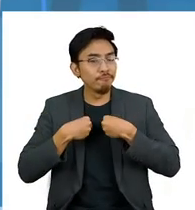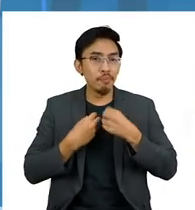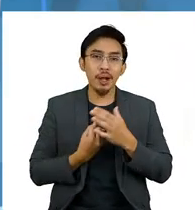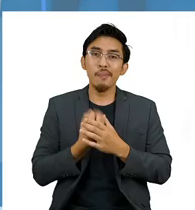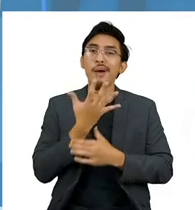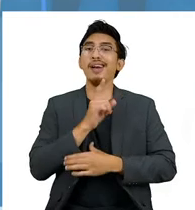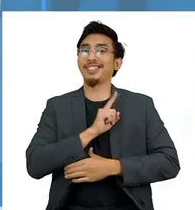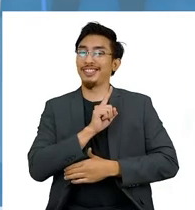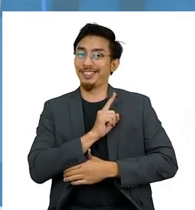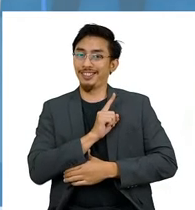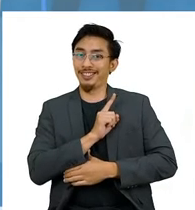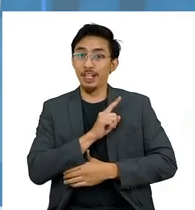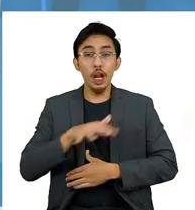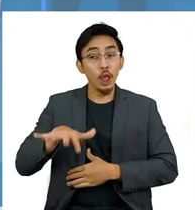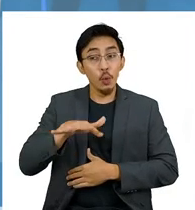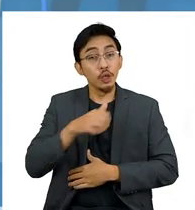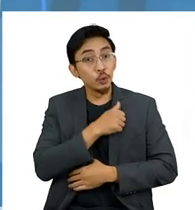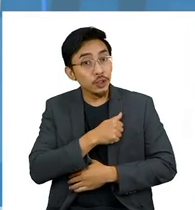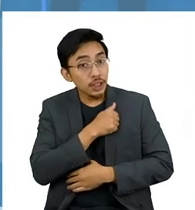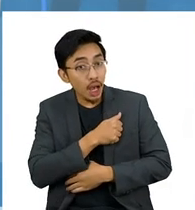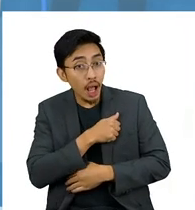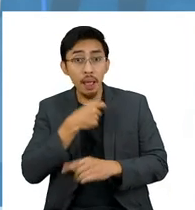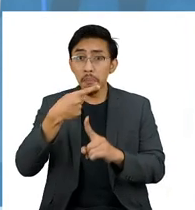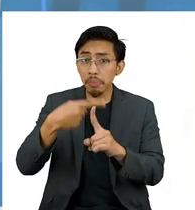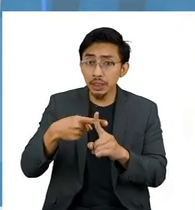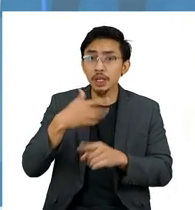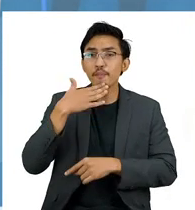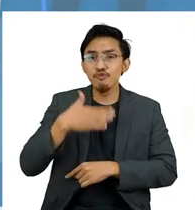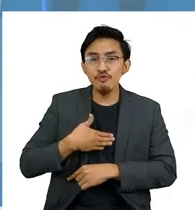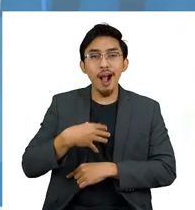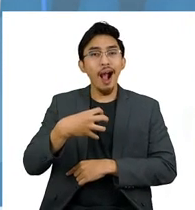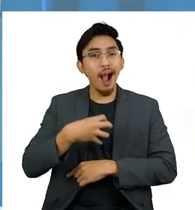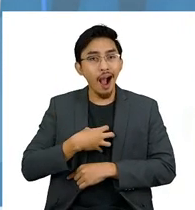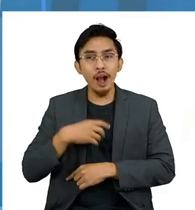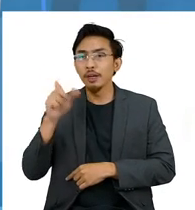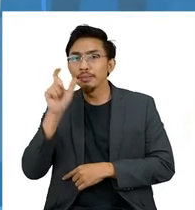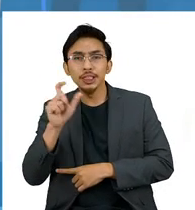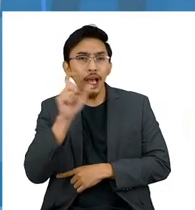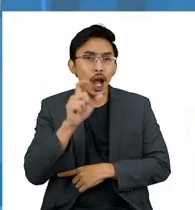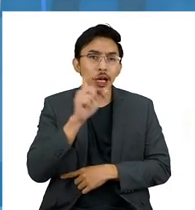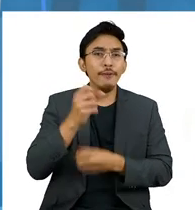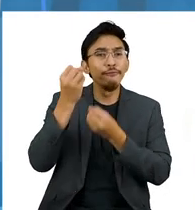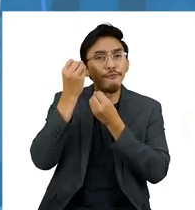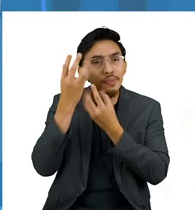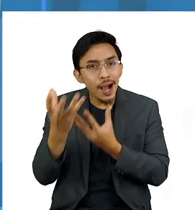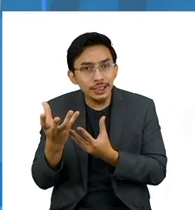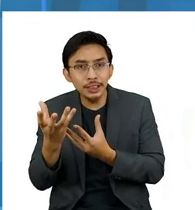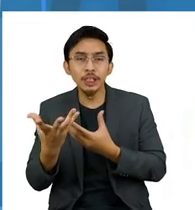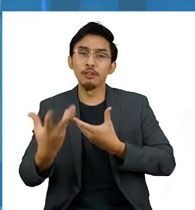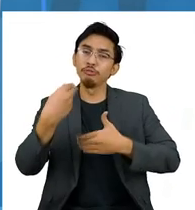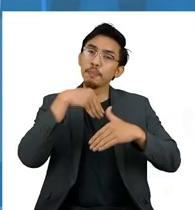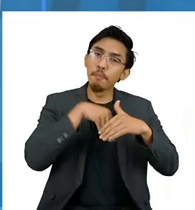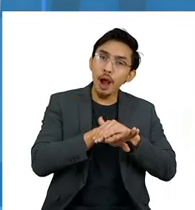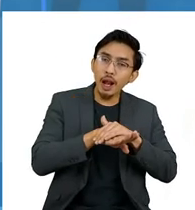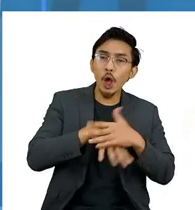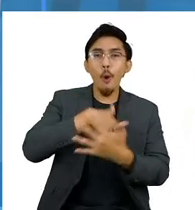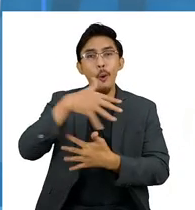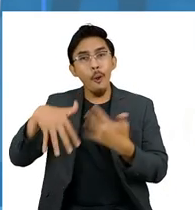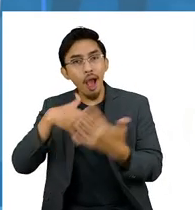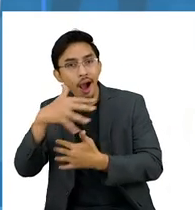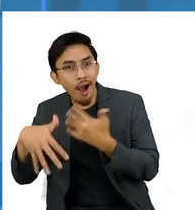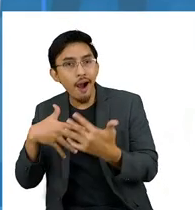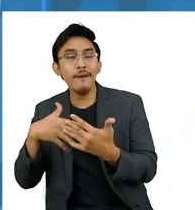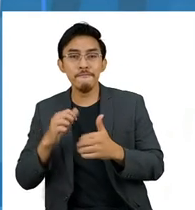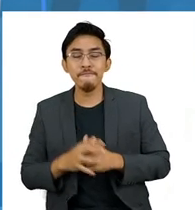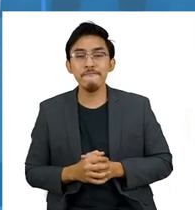mengembangkan pribadi dan lingkungan sosialnya, serta berhak untuk mencari, memperoleh, memiliki, menyimpan, mengolah, dan